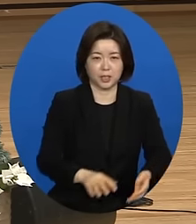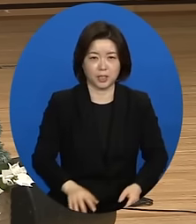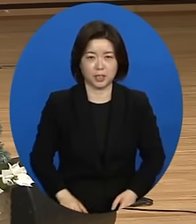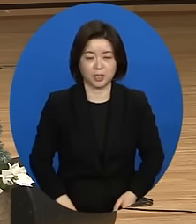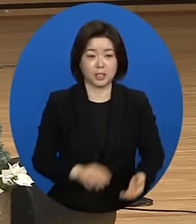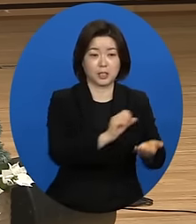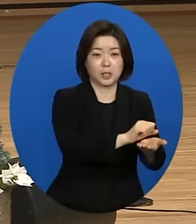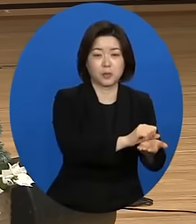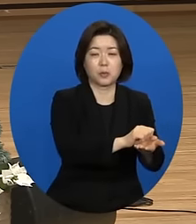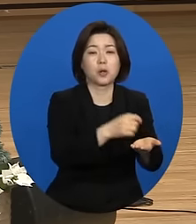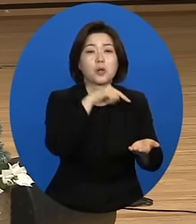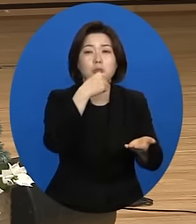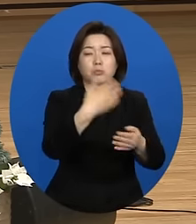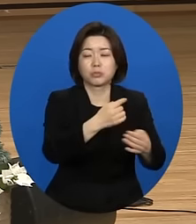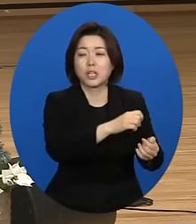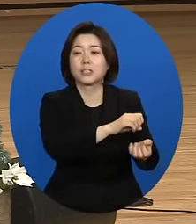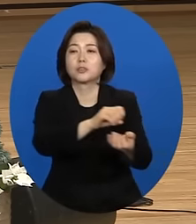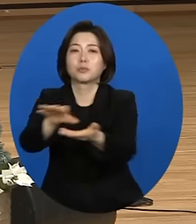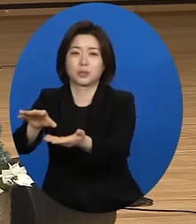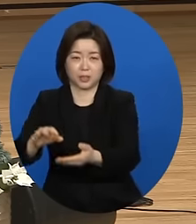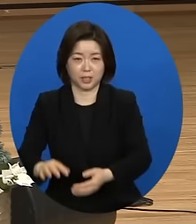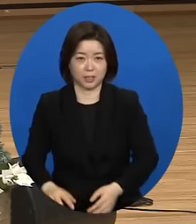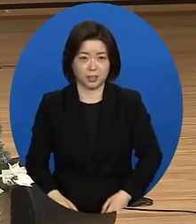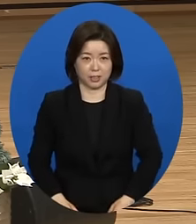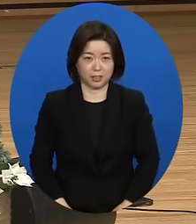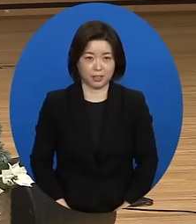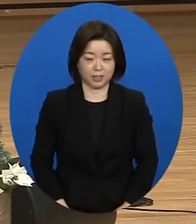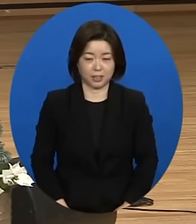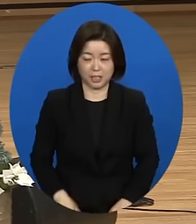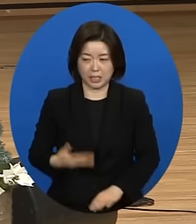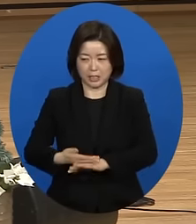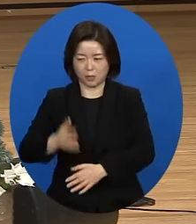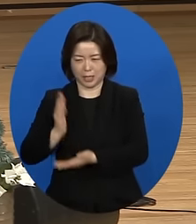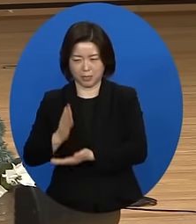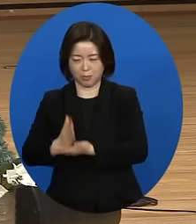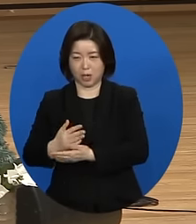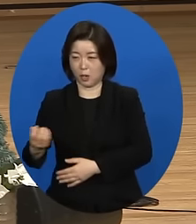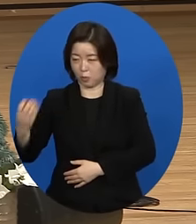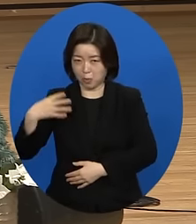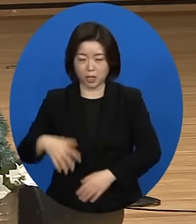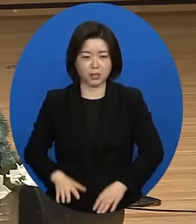북한에요. 남들이 다 안 된다고 그러는데 누가 그래요?